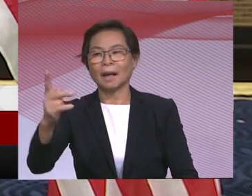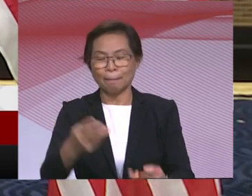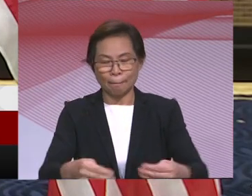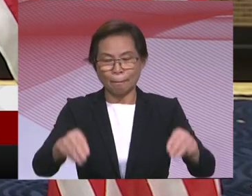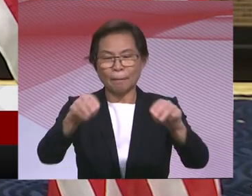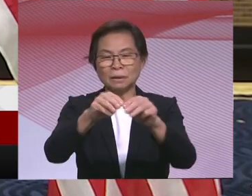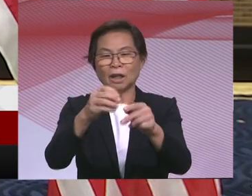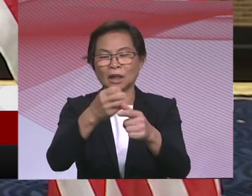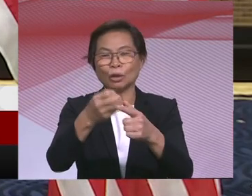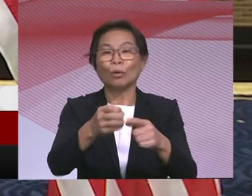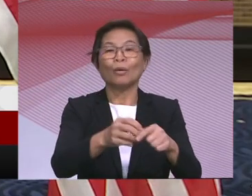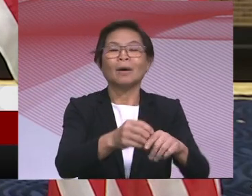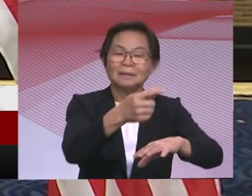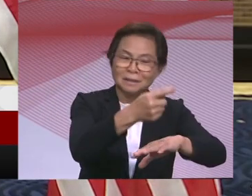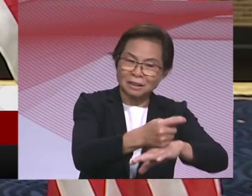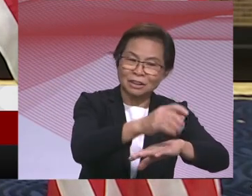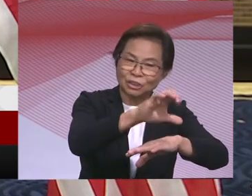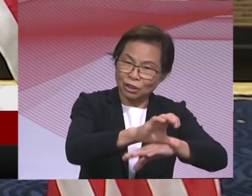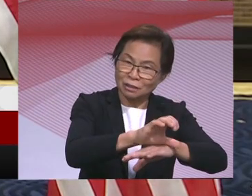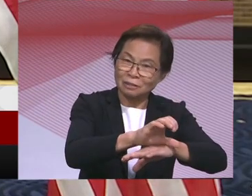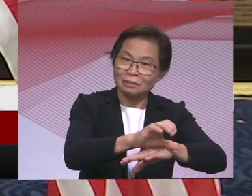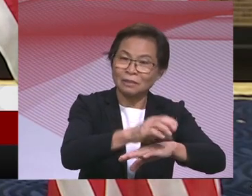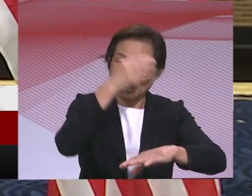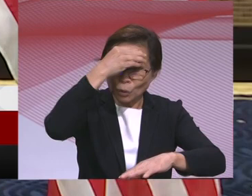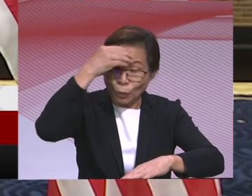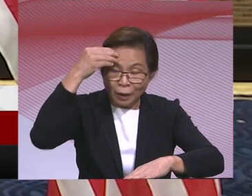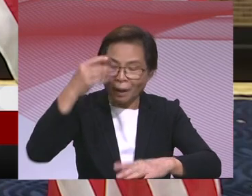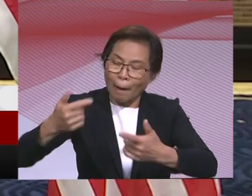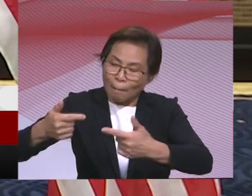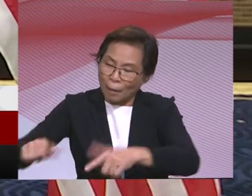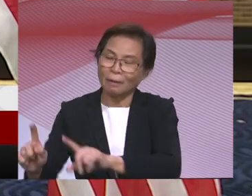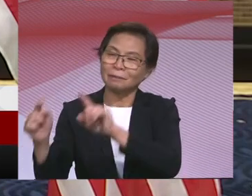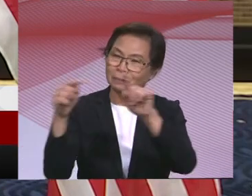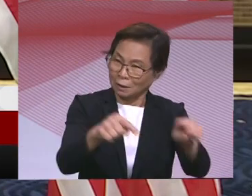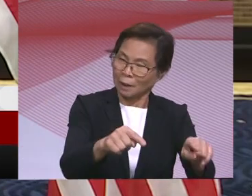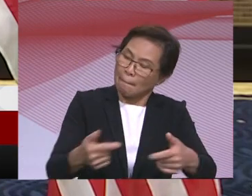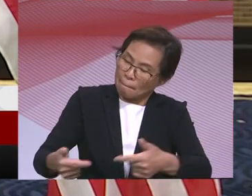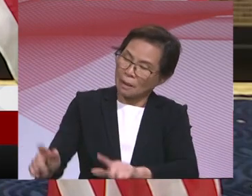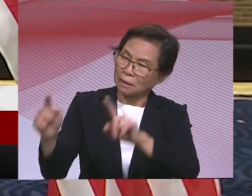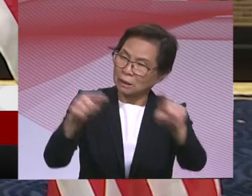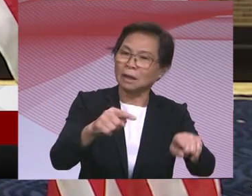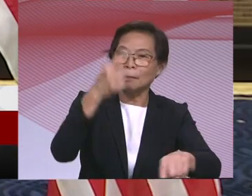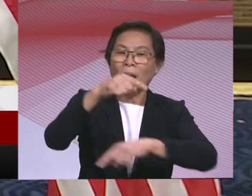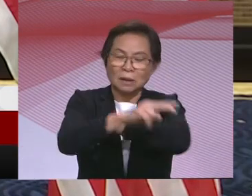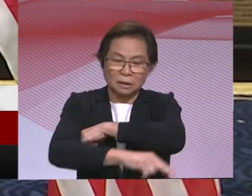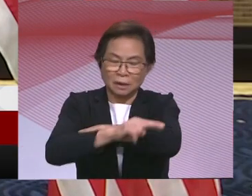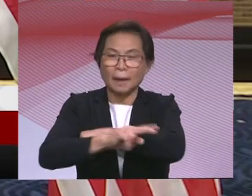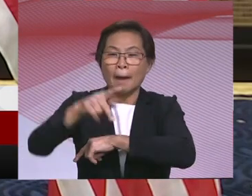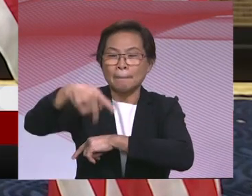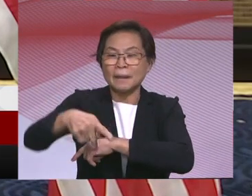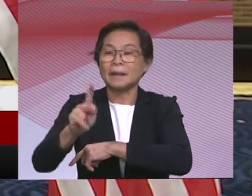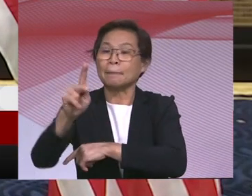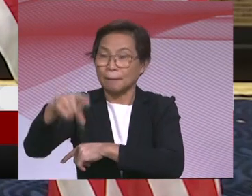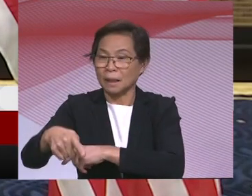masjid atau rumah ibadat dibenarkan HD inilah Jenis gigi yang dilaksanakan pipi